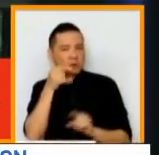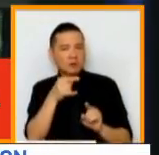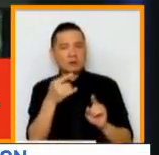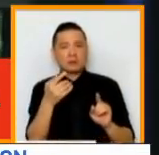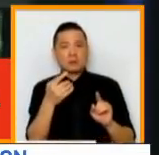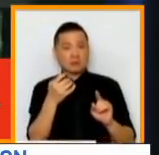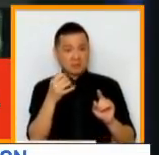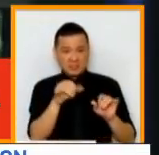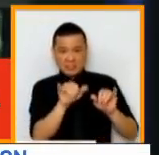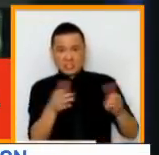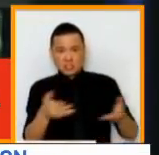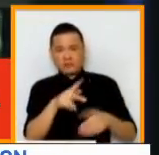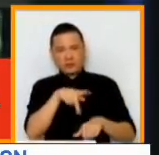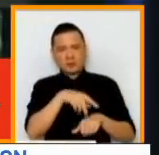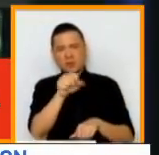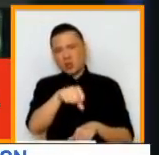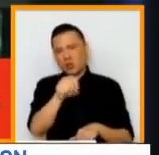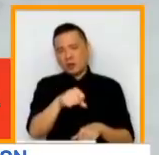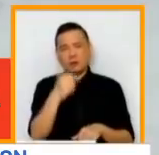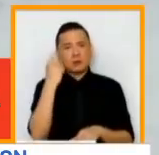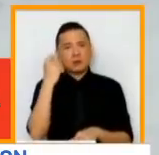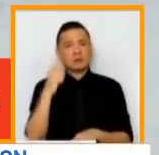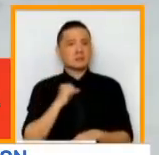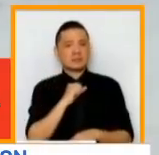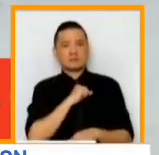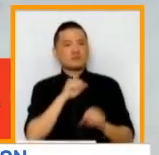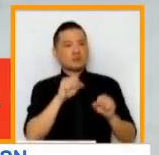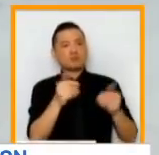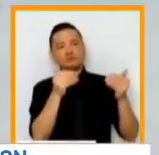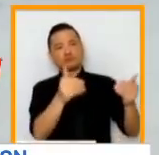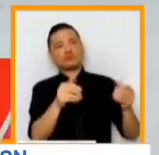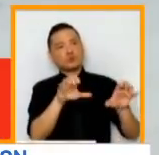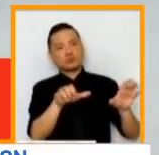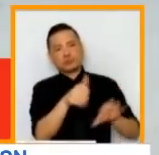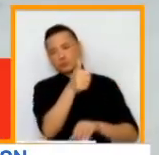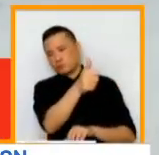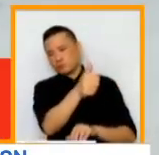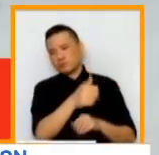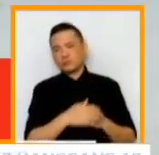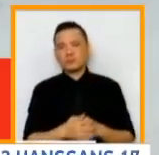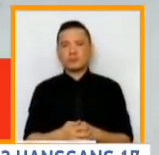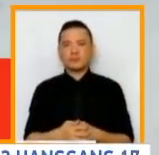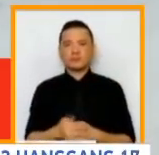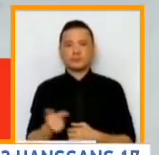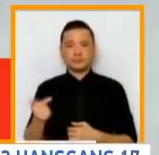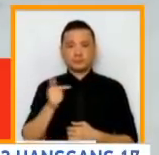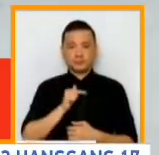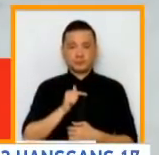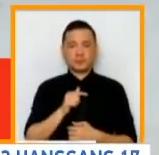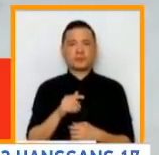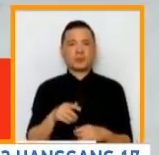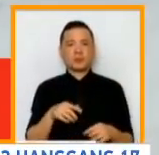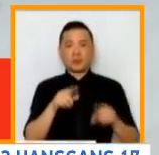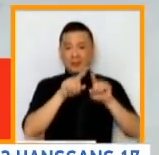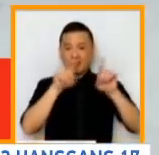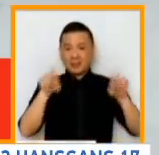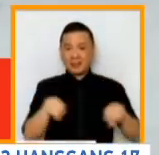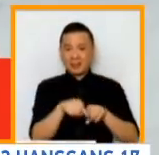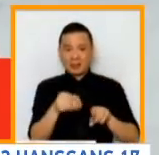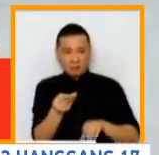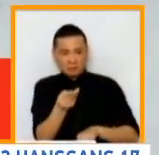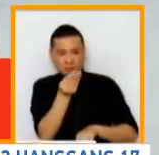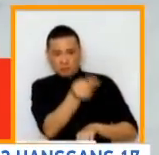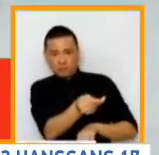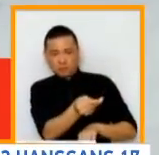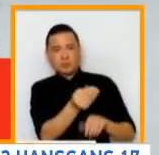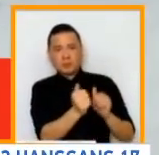the Senate can do whatever it wants. Kung gusto ng Senado na ilagay sa Hold Departure Order o HDO para hindi makaalis ng